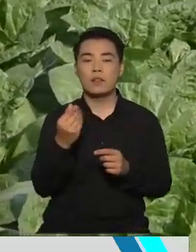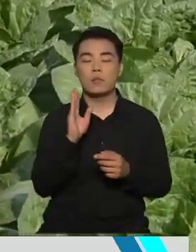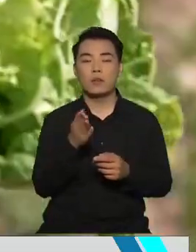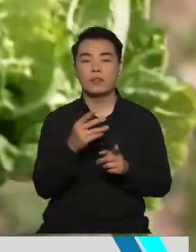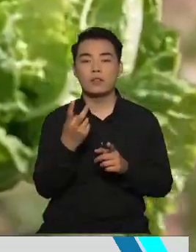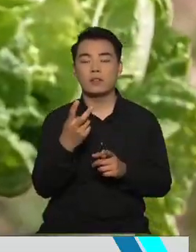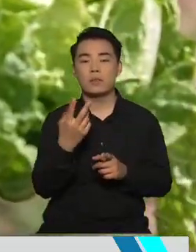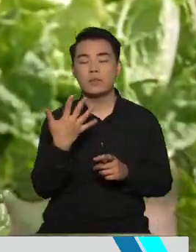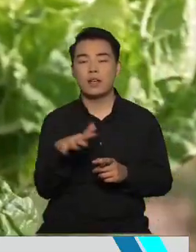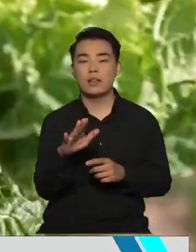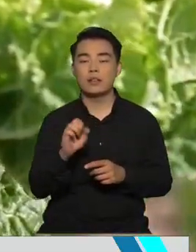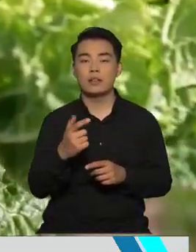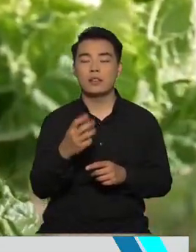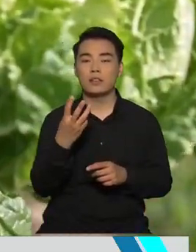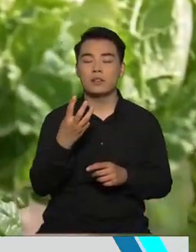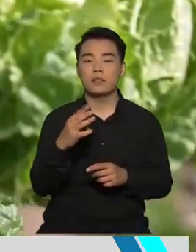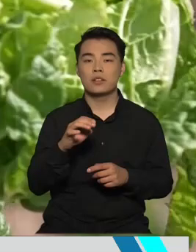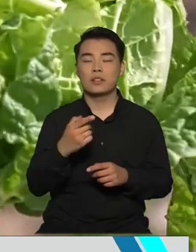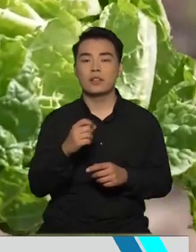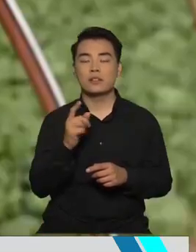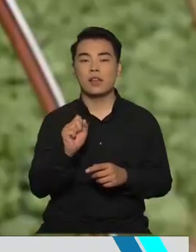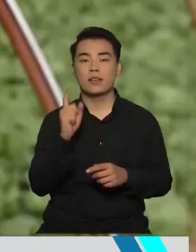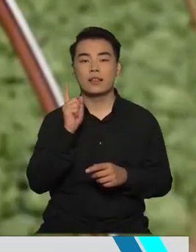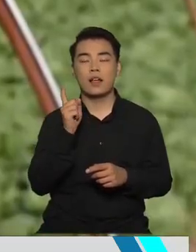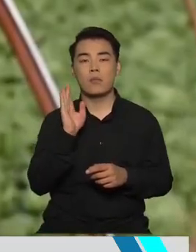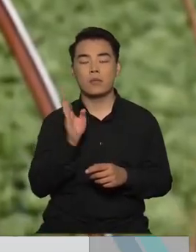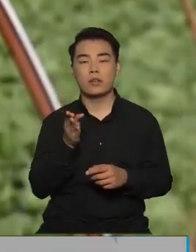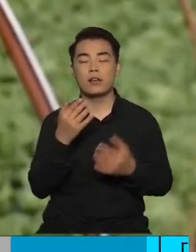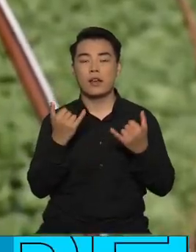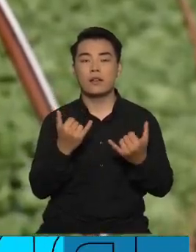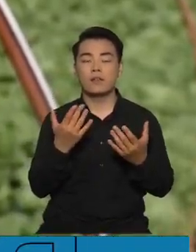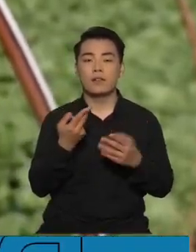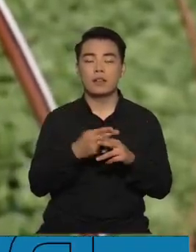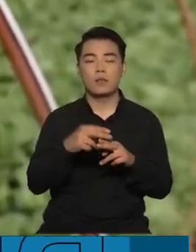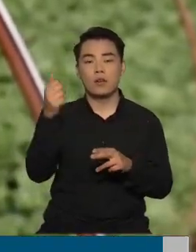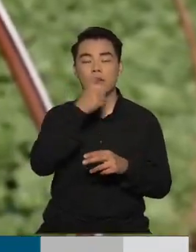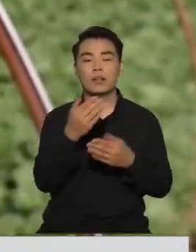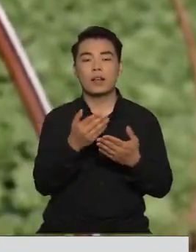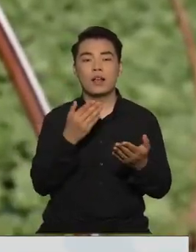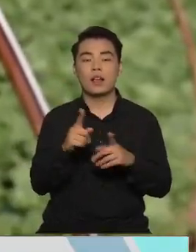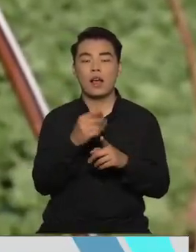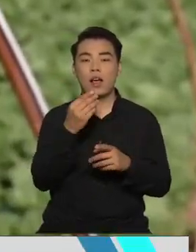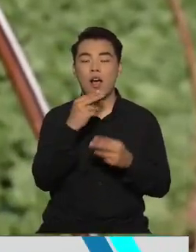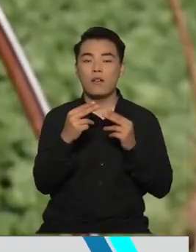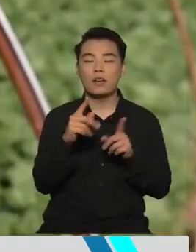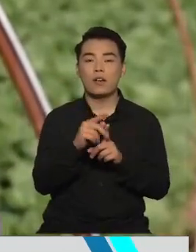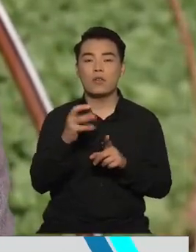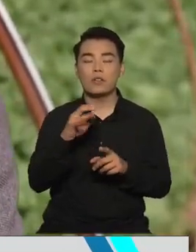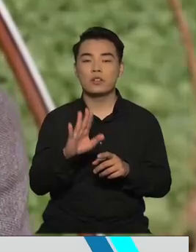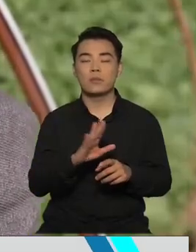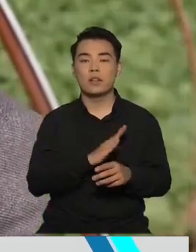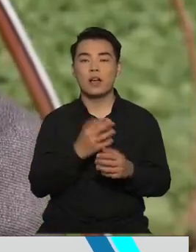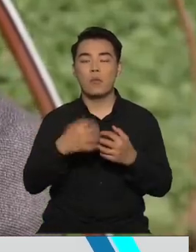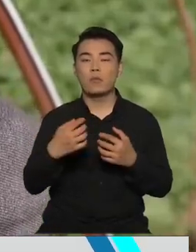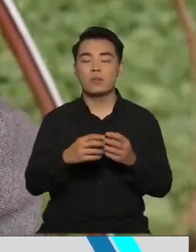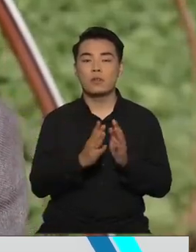пределах 250-300 тенге за килограмм. В этом году из ранних овощей мы посадили капусту. Вот как видите,